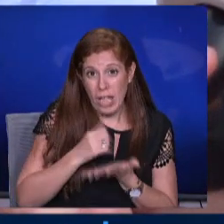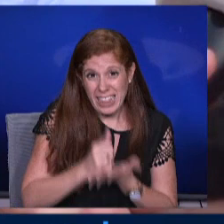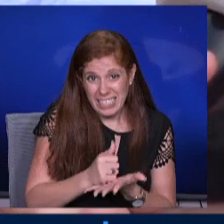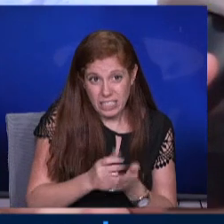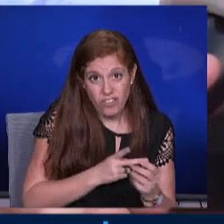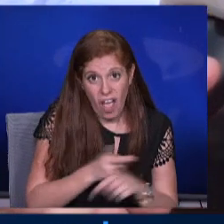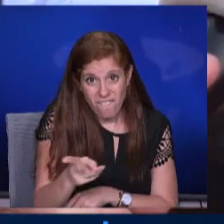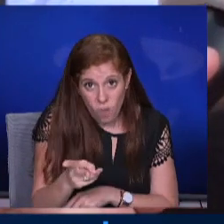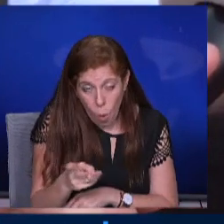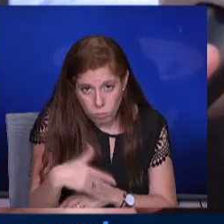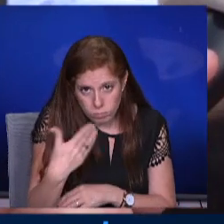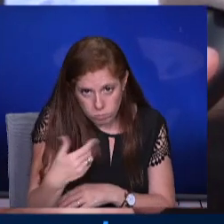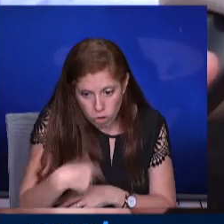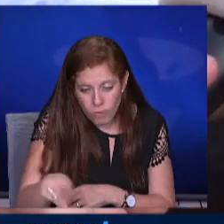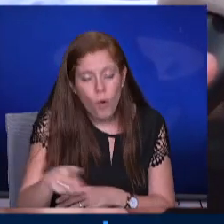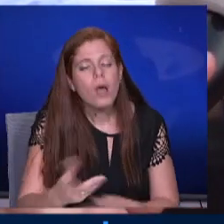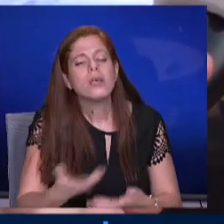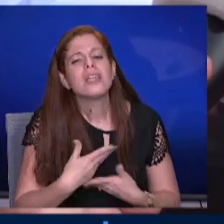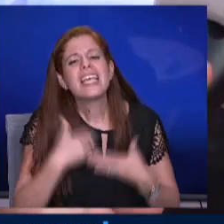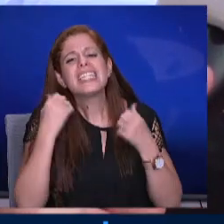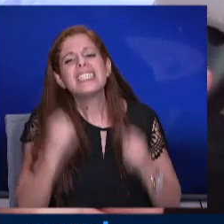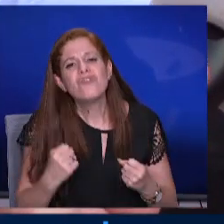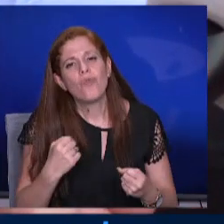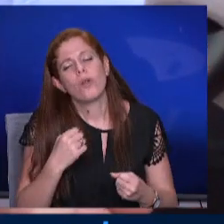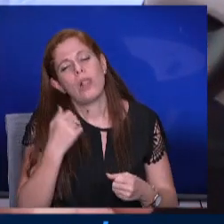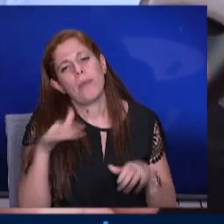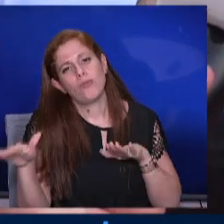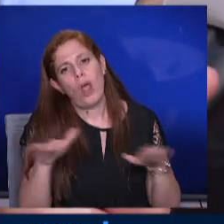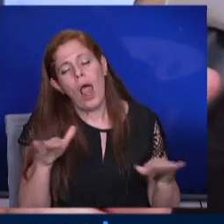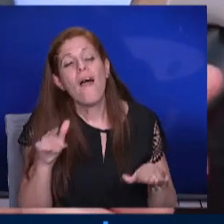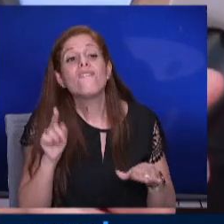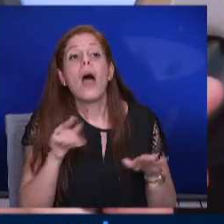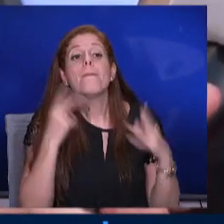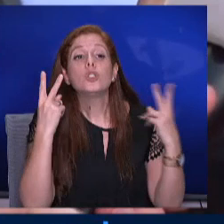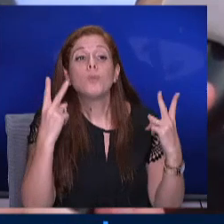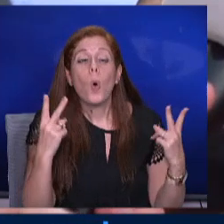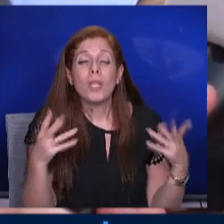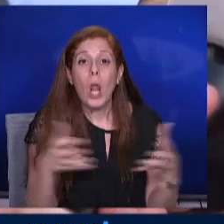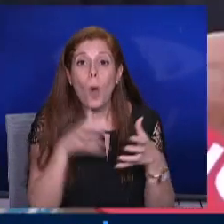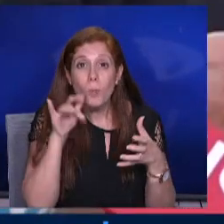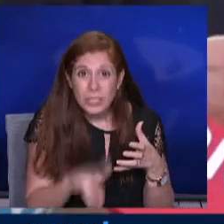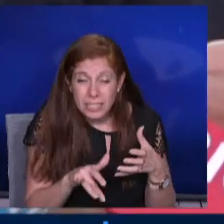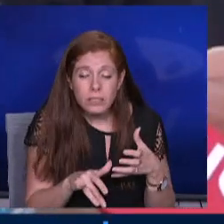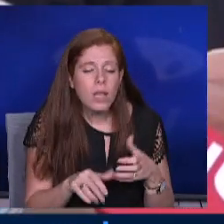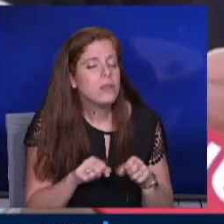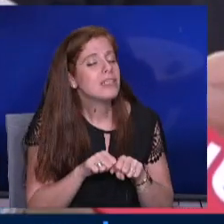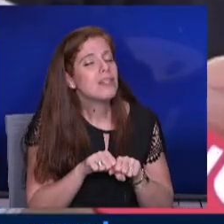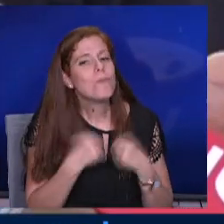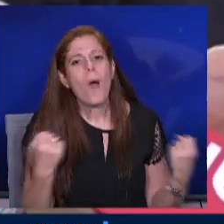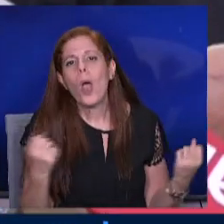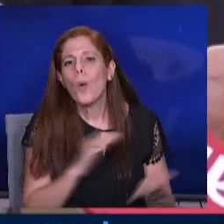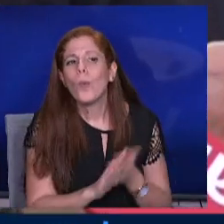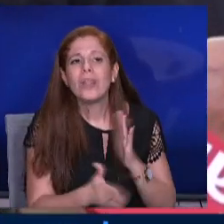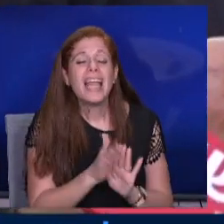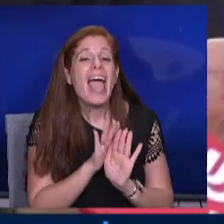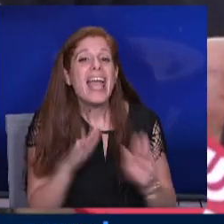קונה יציבות רבת שנים לממשלה. והמשמעות לאופוזיציה זה התפוררות. אין משהו שהם